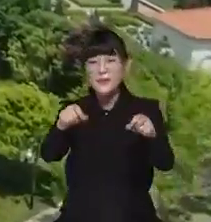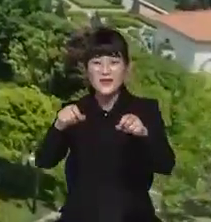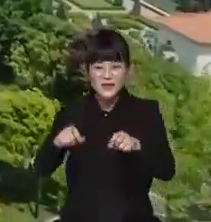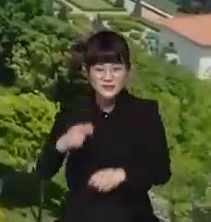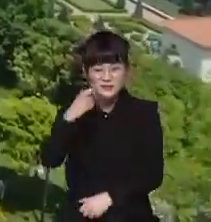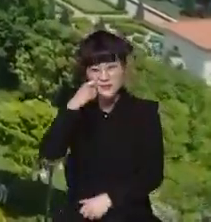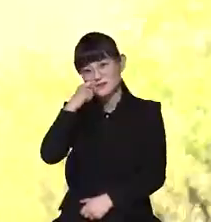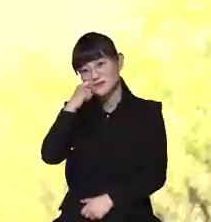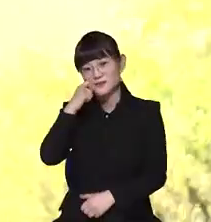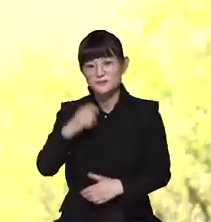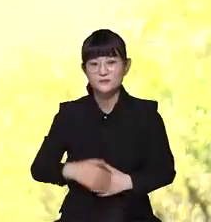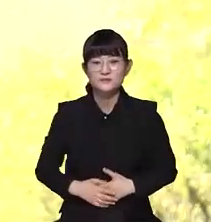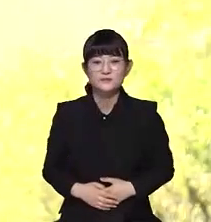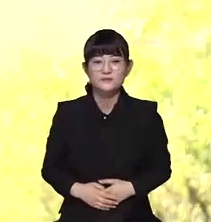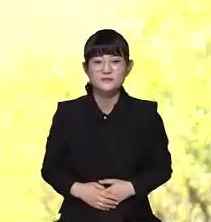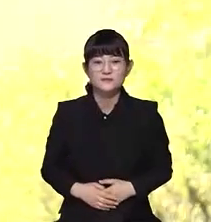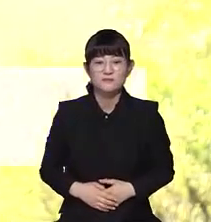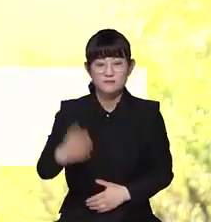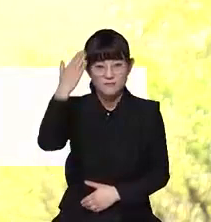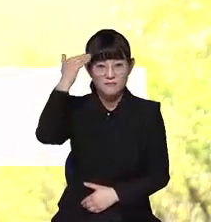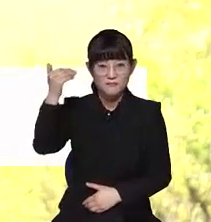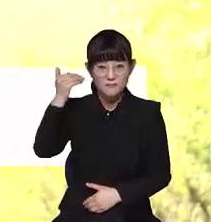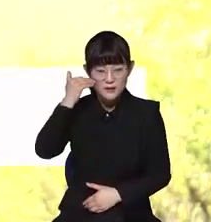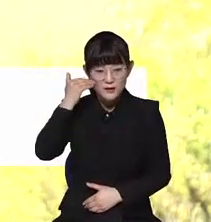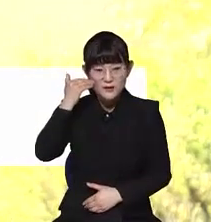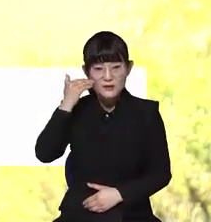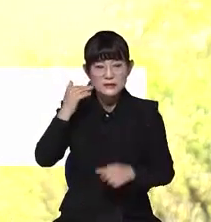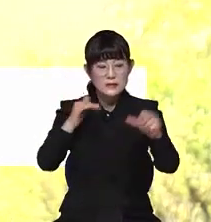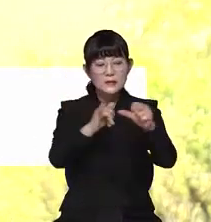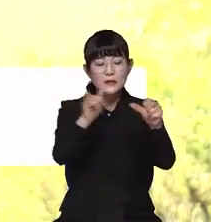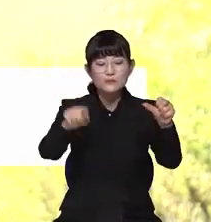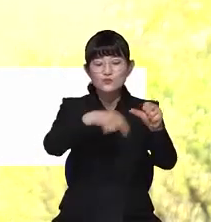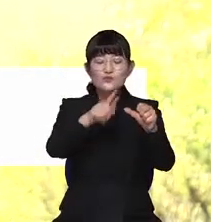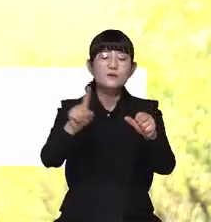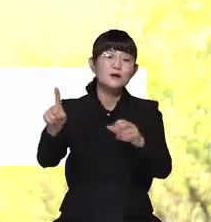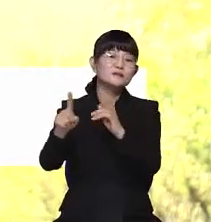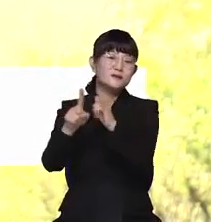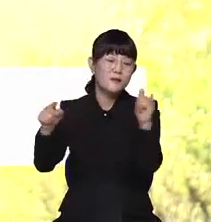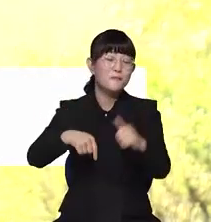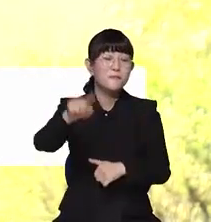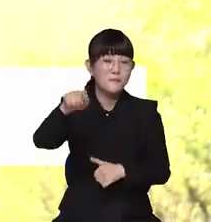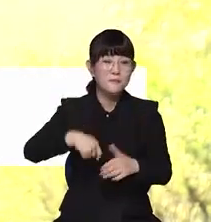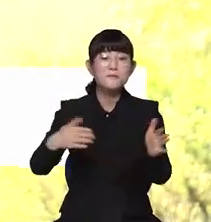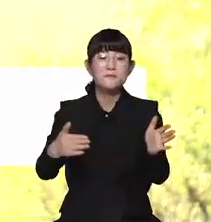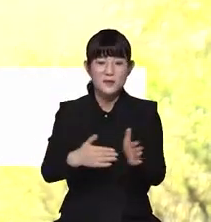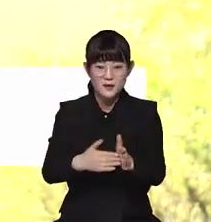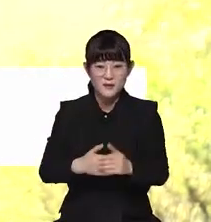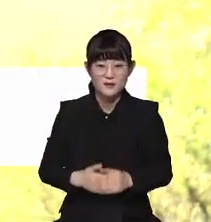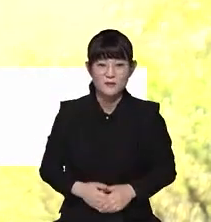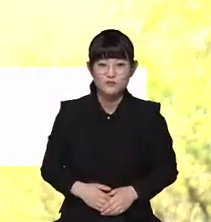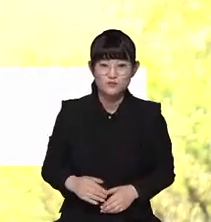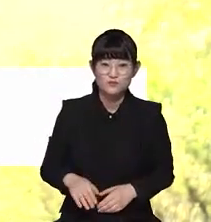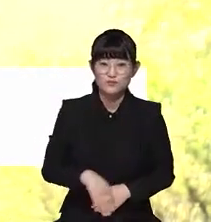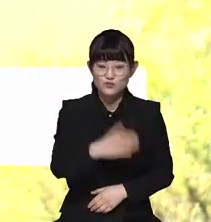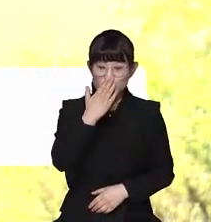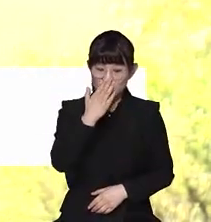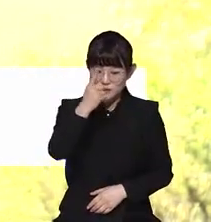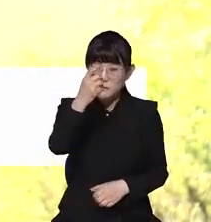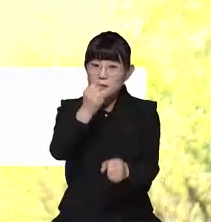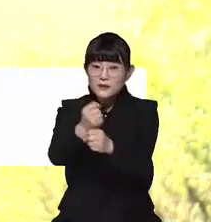했습니다. 대한민국 국민들 다섯 분 중에 한 분이 여기를 다녀가시면서 우리가 해놓은